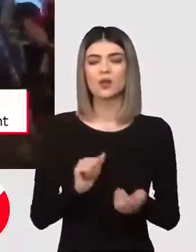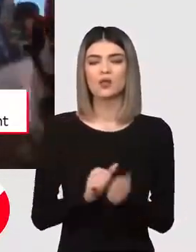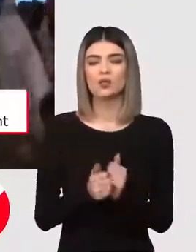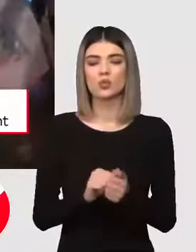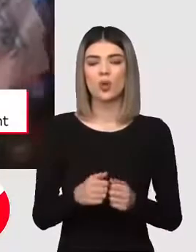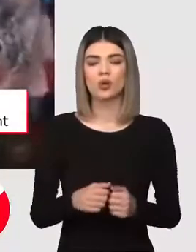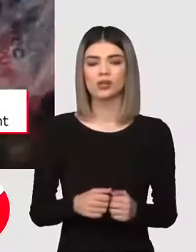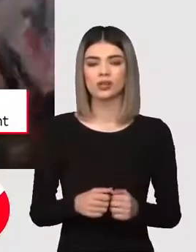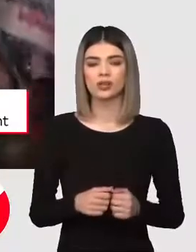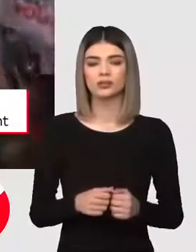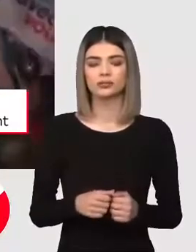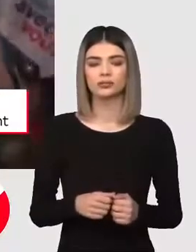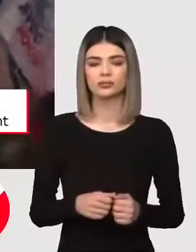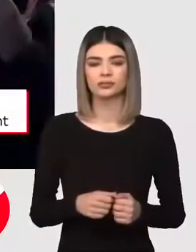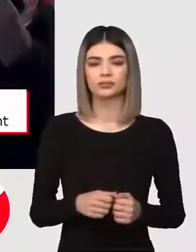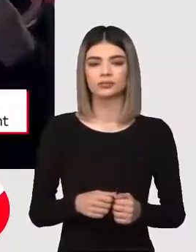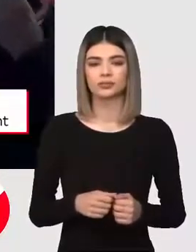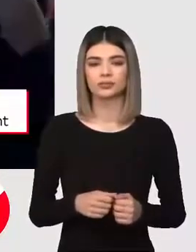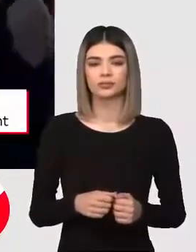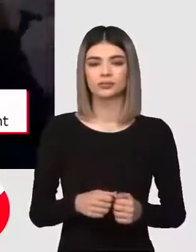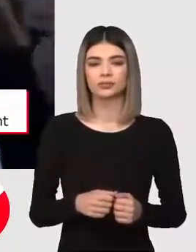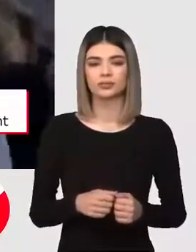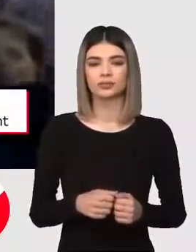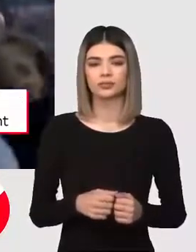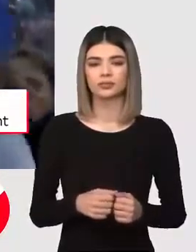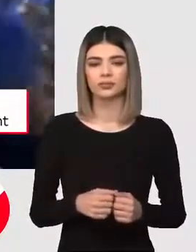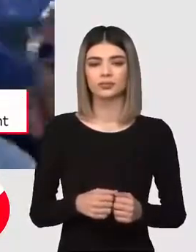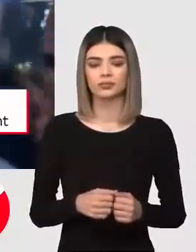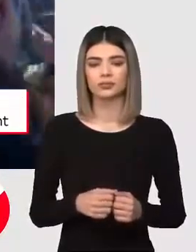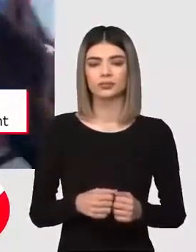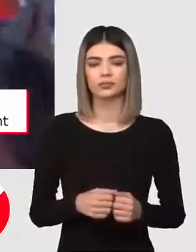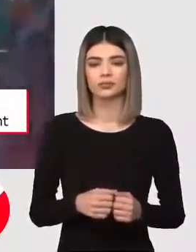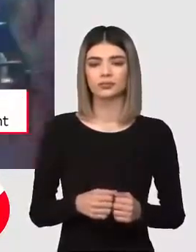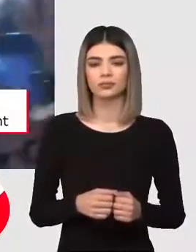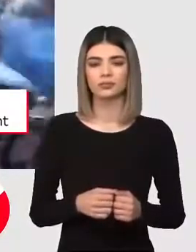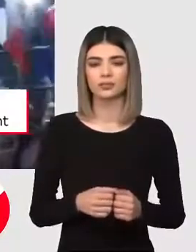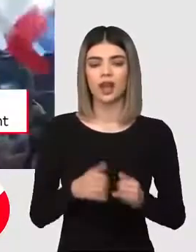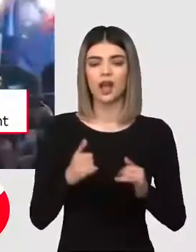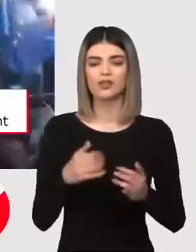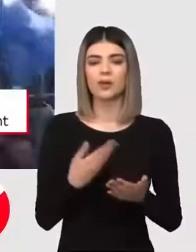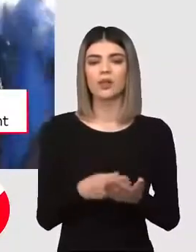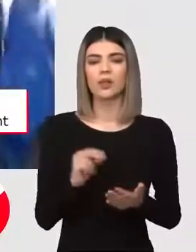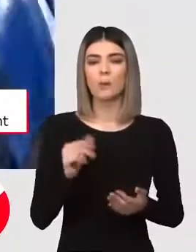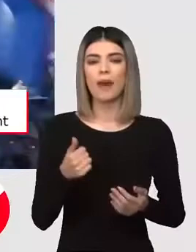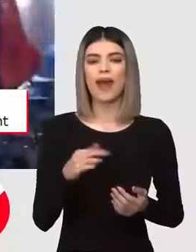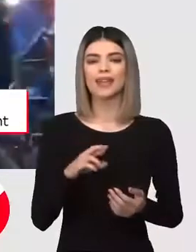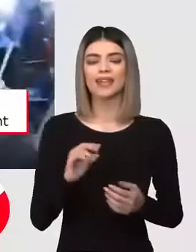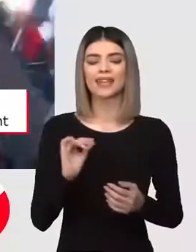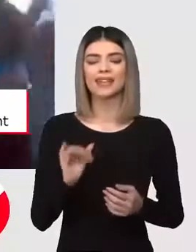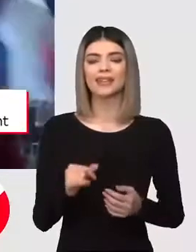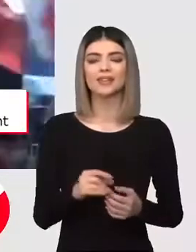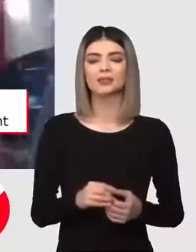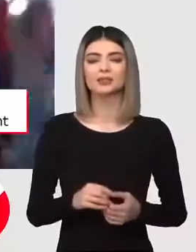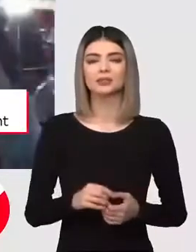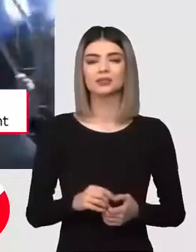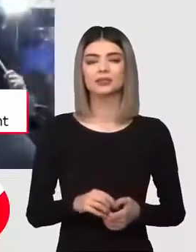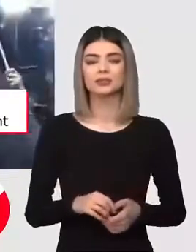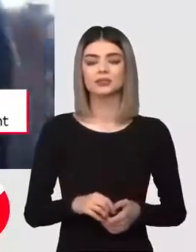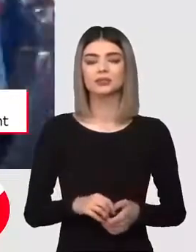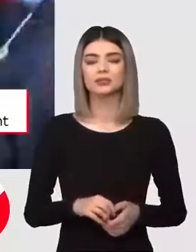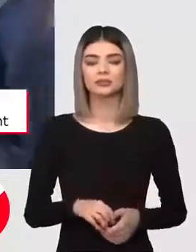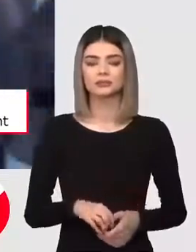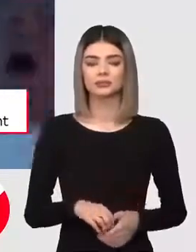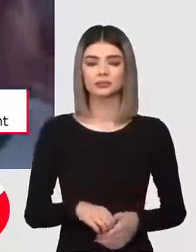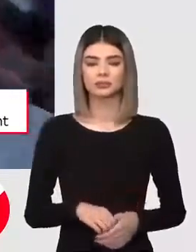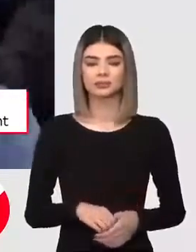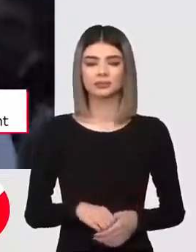Roxana Mărăcineanu, care este candidată din partea partidului prezidențial, este pe cale să fie bătută de către o femeie de serviciu. Această femeie